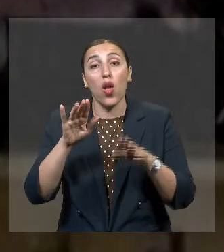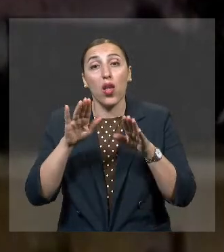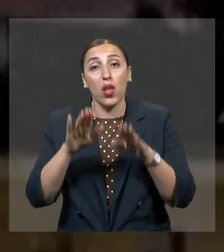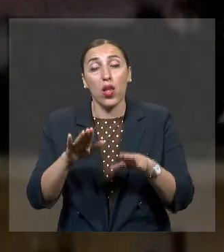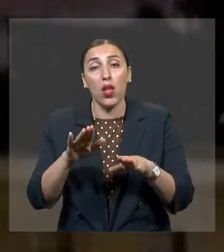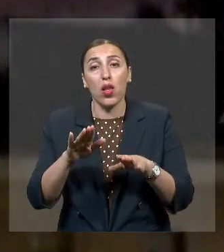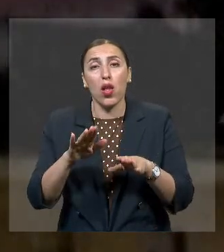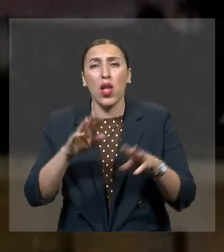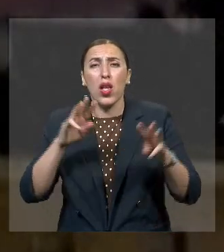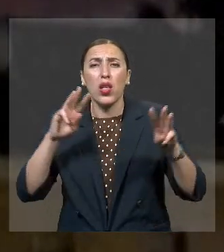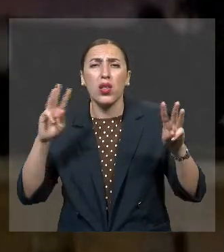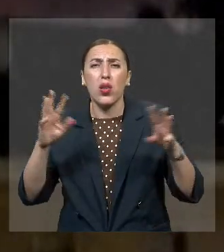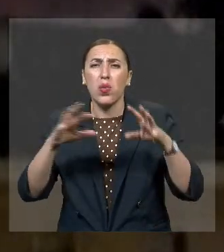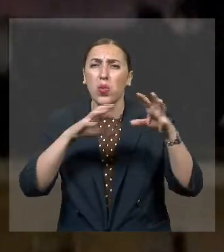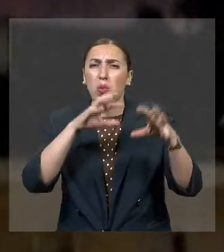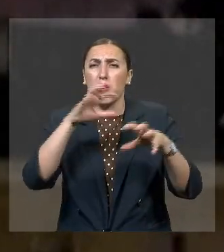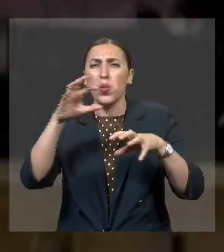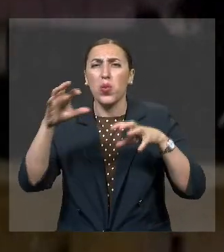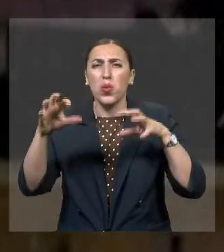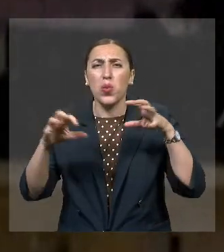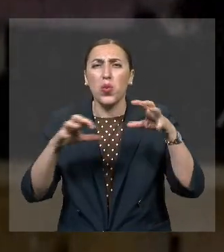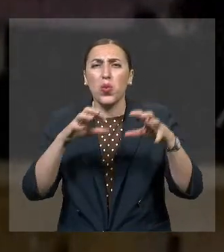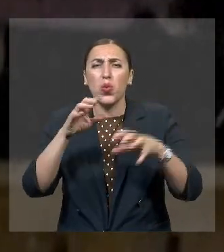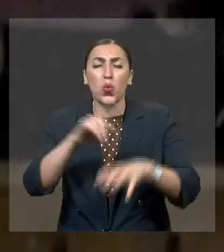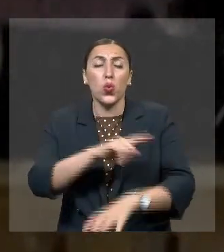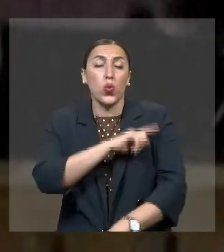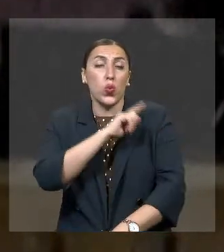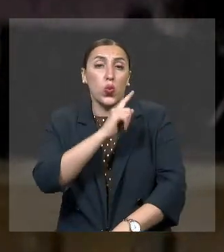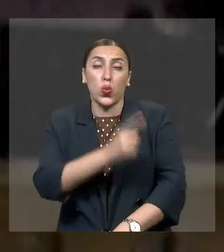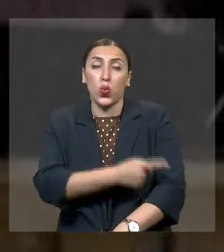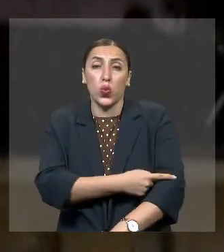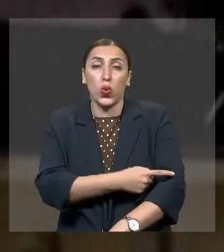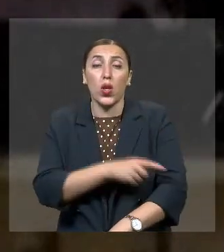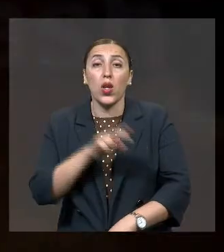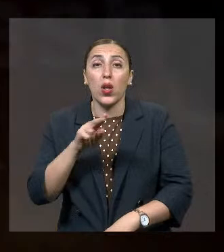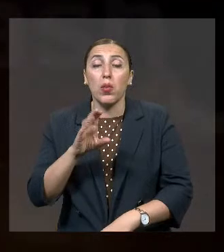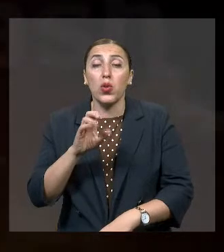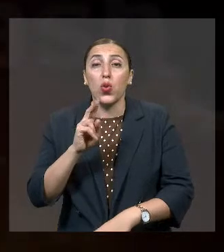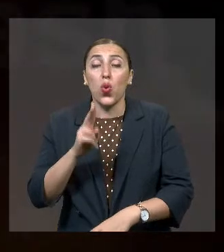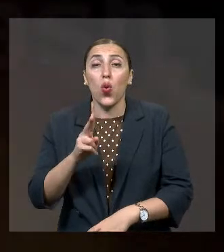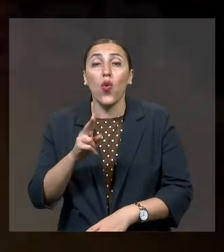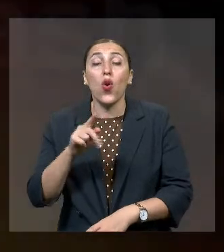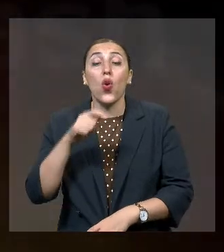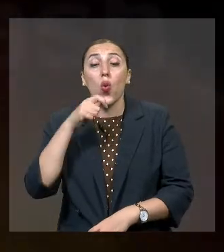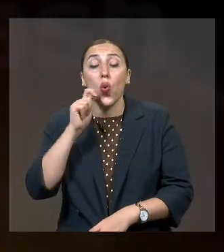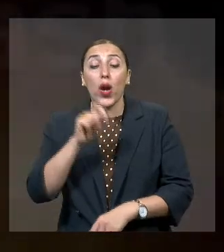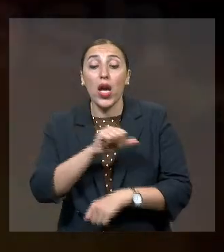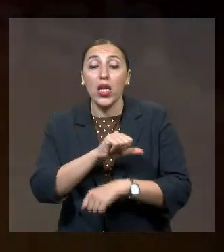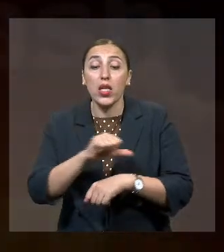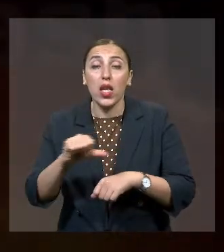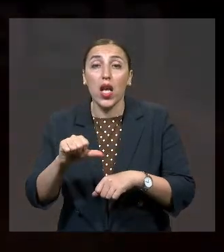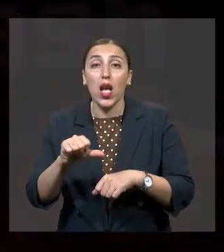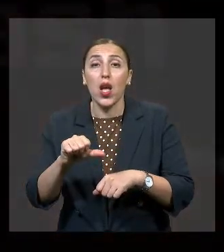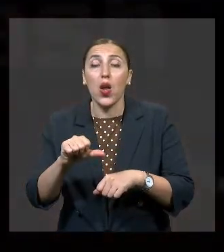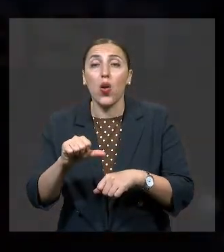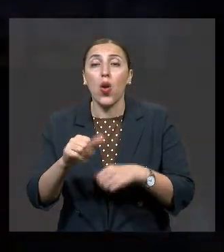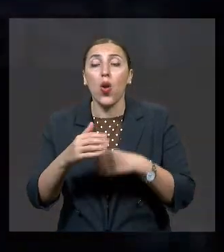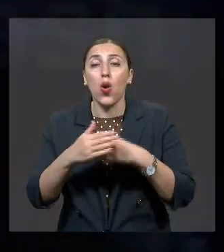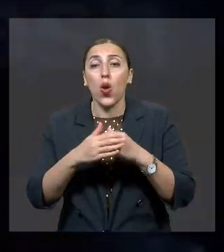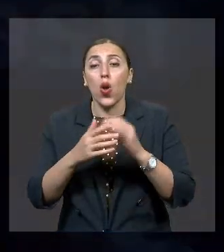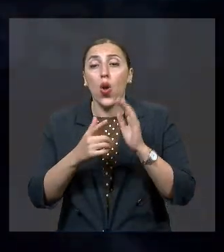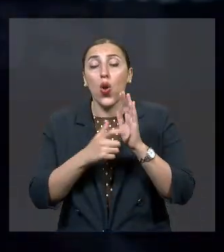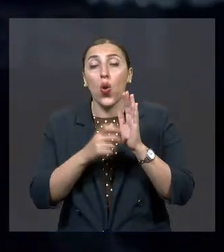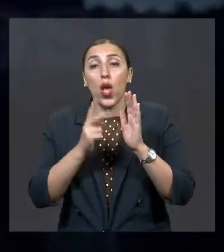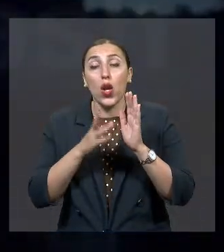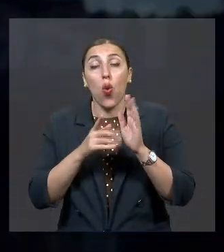ամբողջ գոտին ծխի ու կրակի մեջ է հրդեհը շատ ուժեղը։ Պսկովը Ուկրաինայի սահմաններից ուղիղ գծով հեռու է